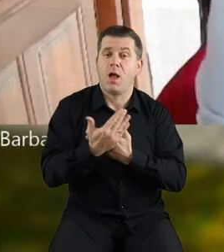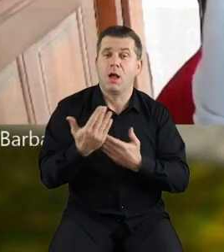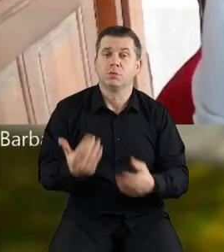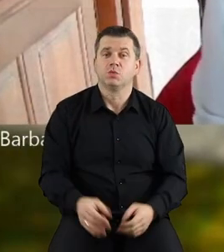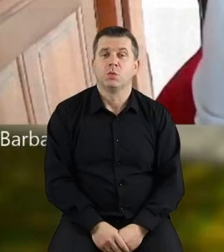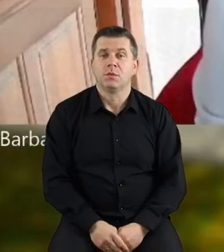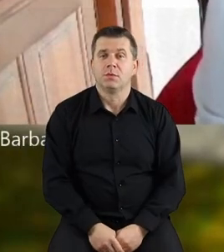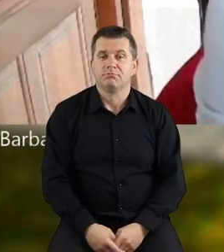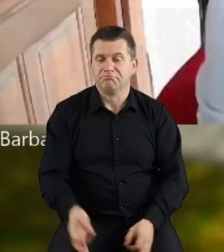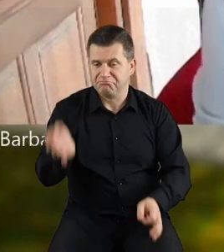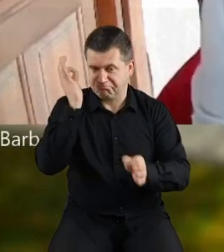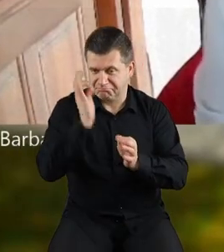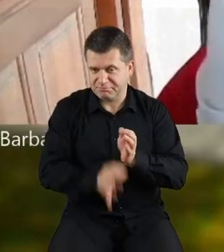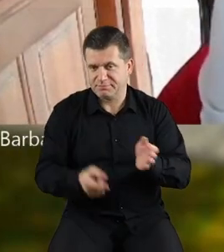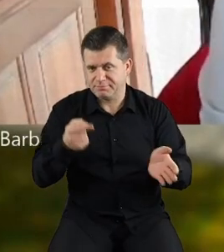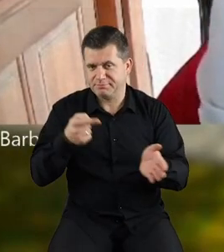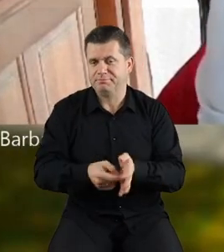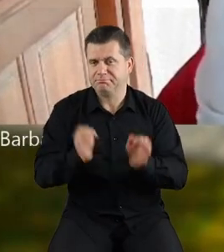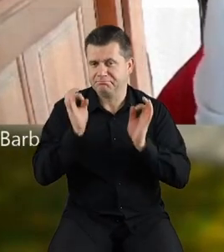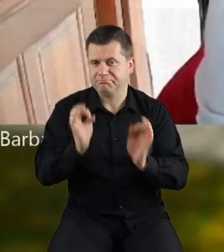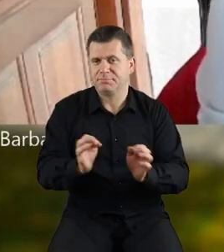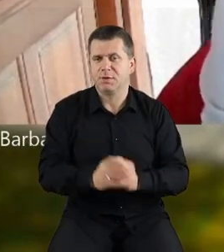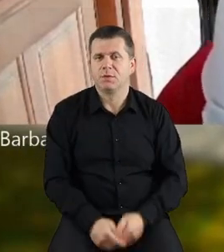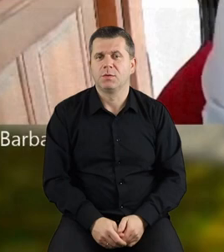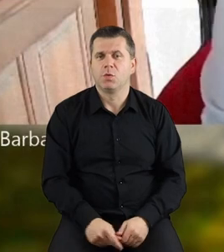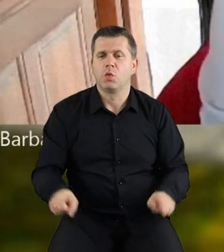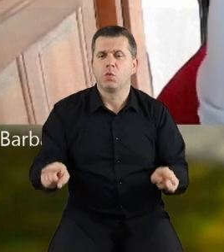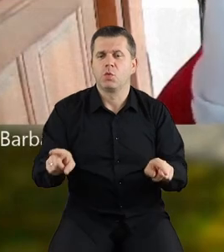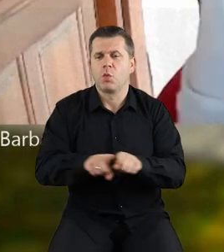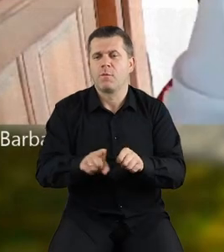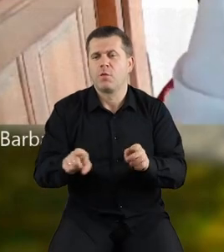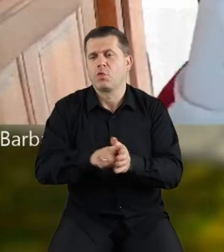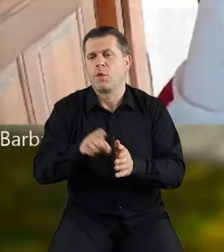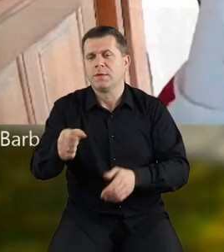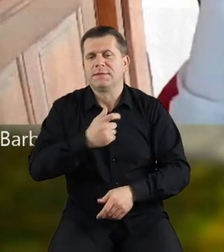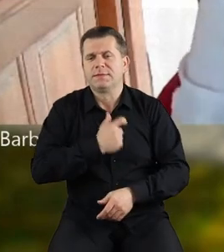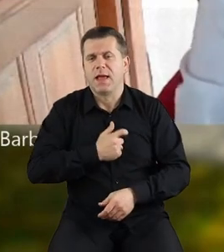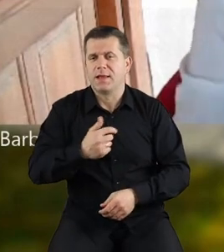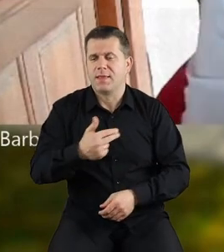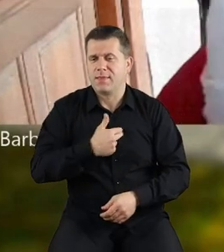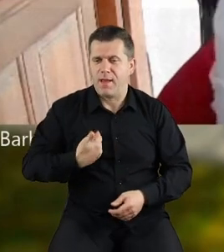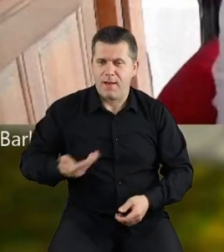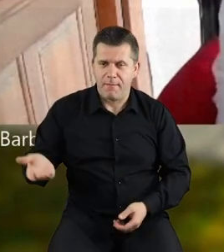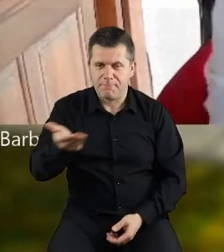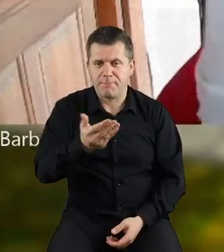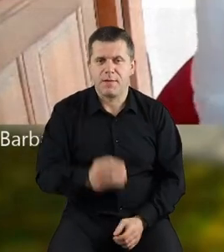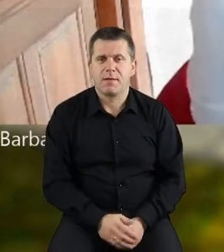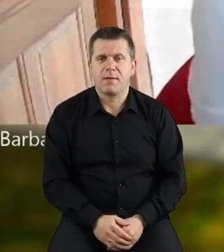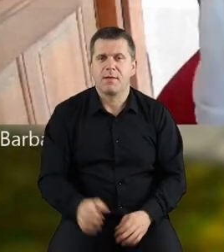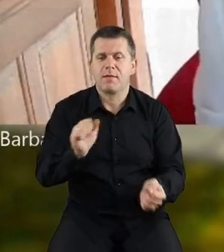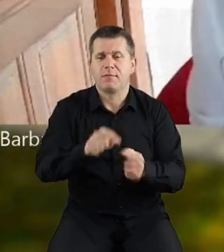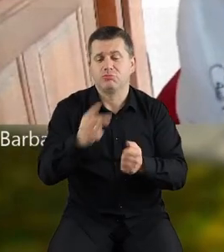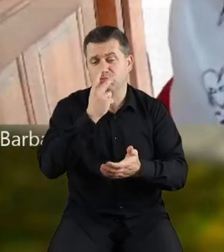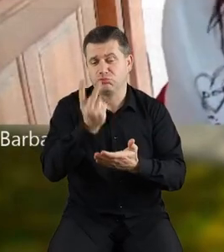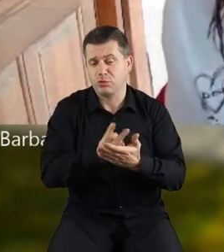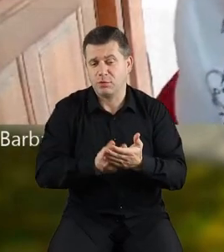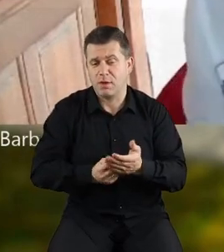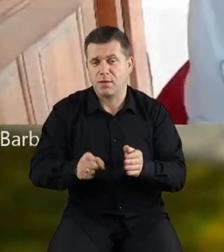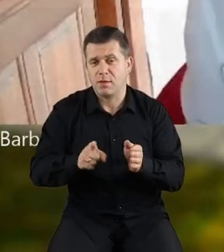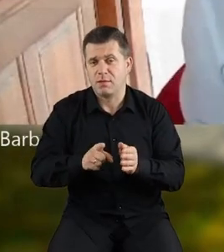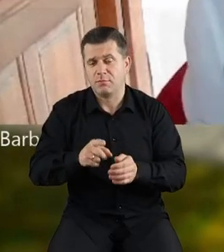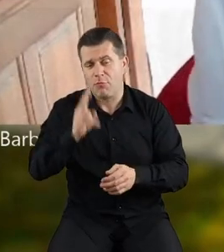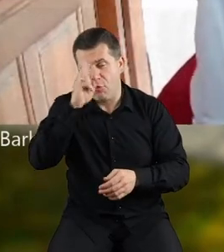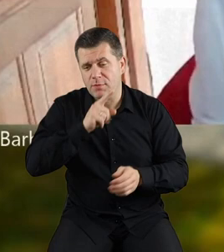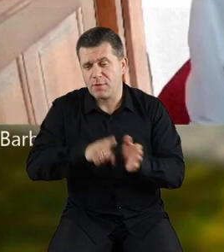okazuje się, że trafiam jakimś cudem również do serc mam czy